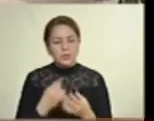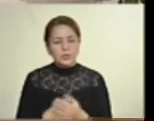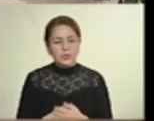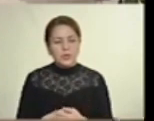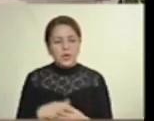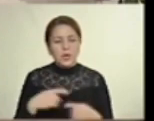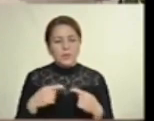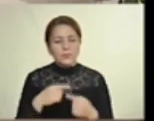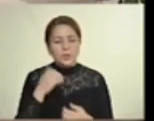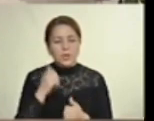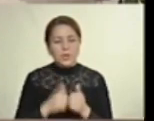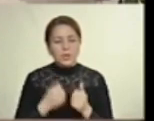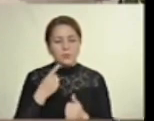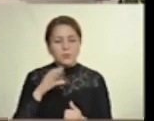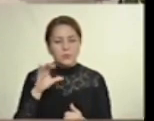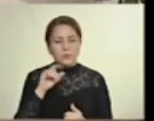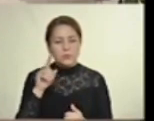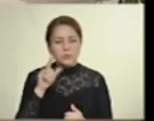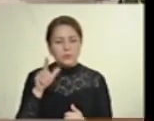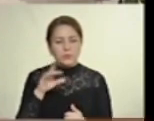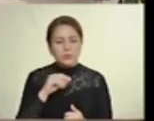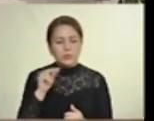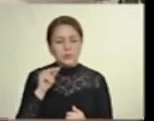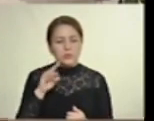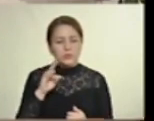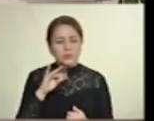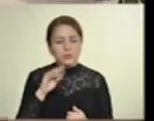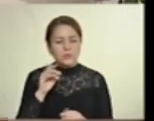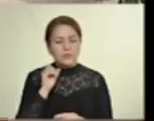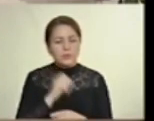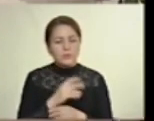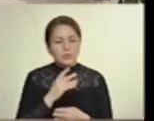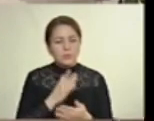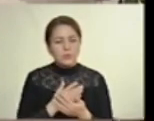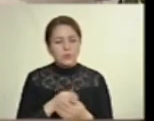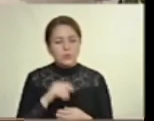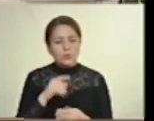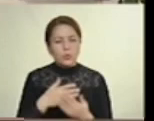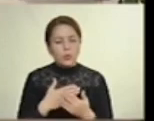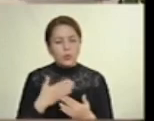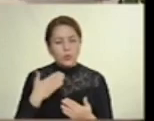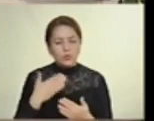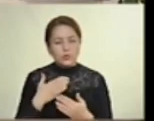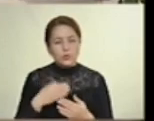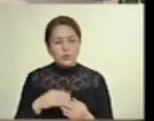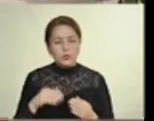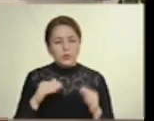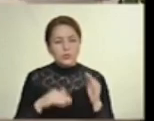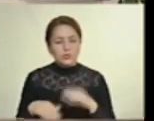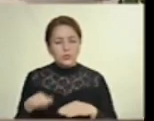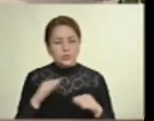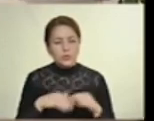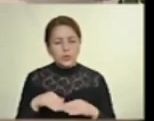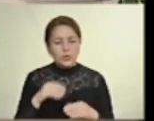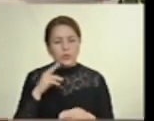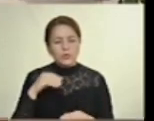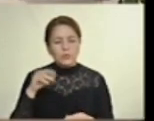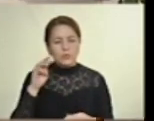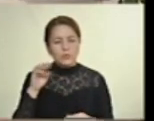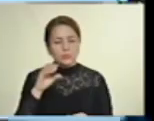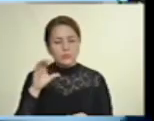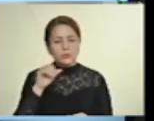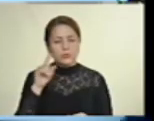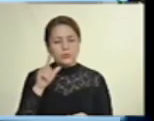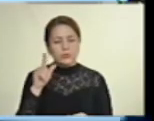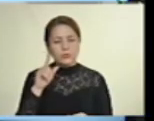har bir suzgichning o'ziga xos vazifasi bor. Uning oldingi tomonga suzishiga, masalan, dum suzgichlari